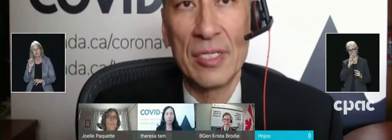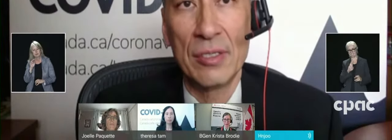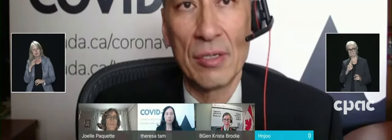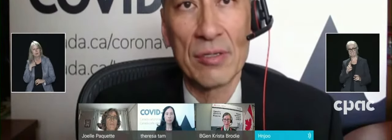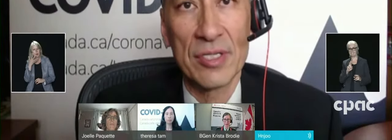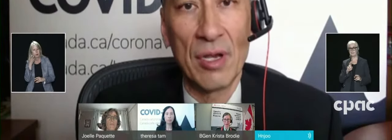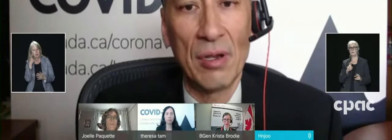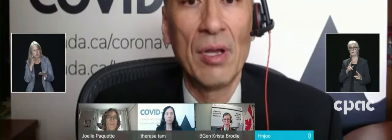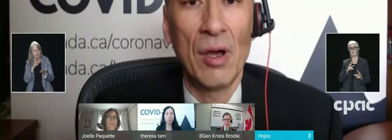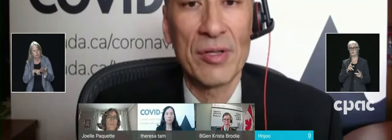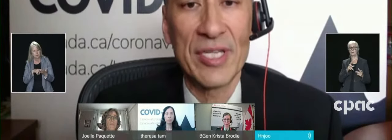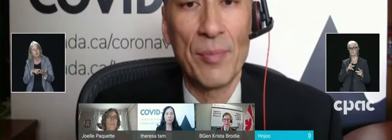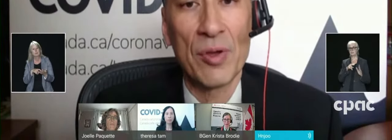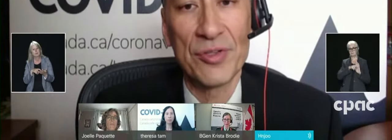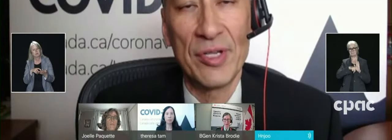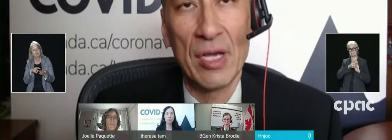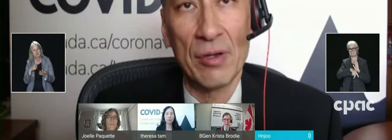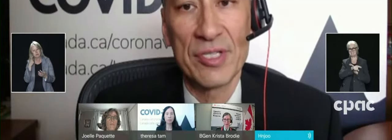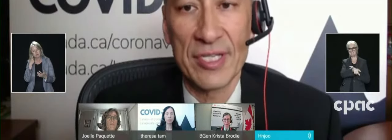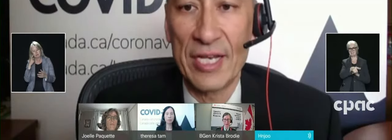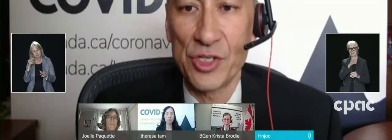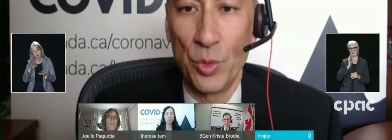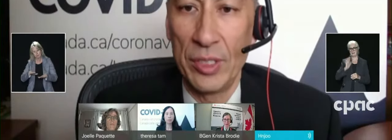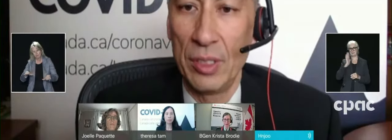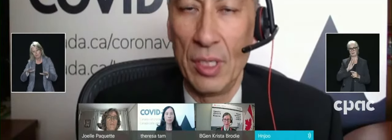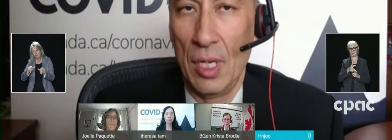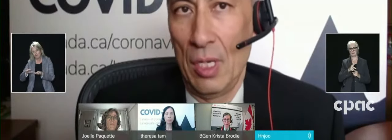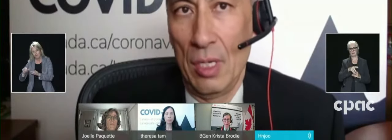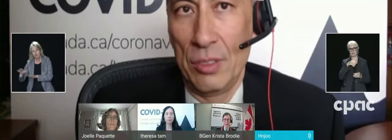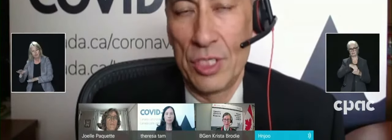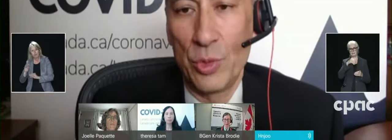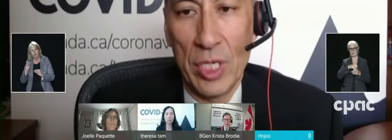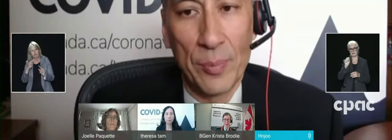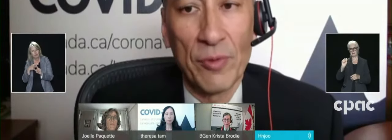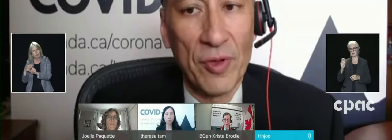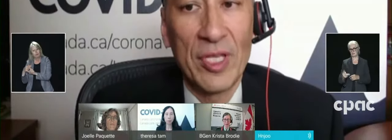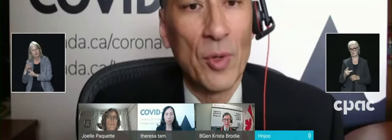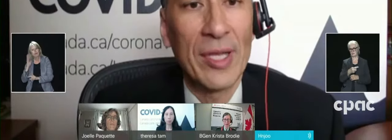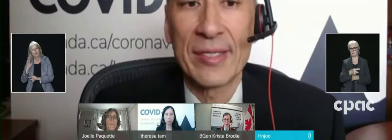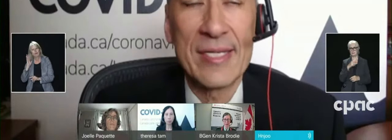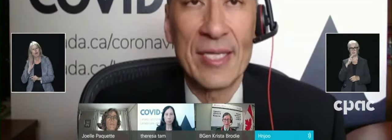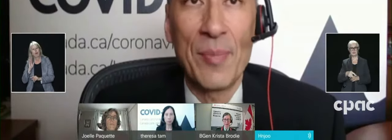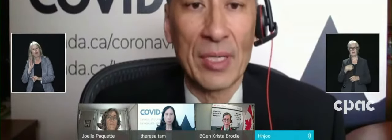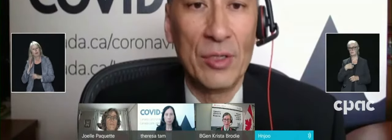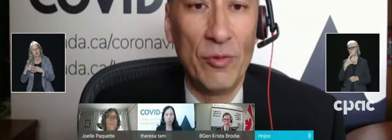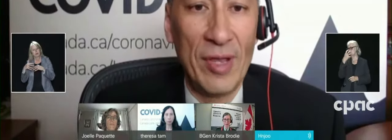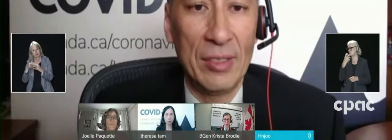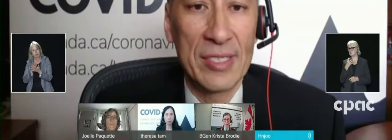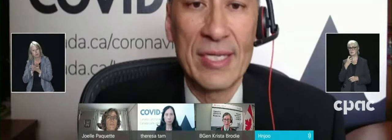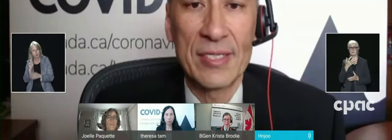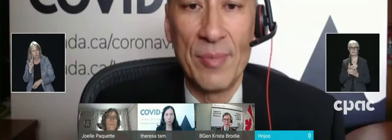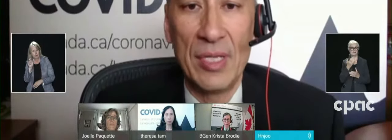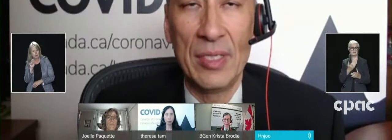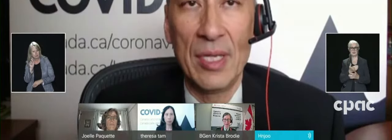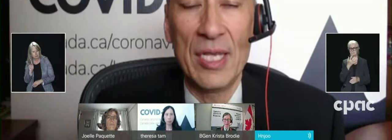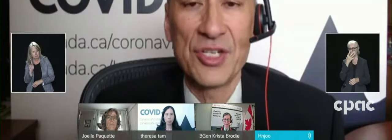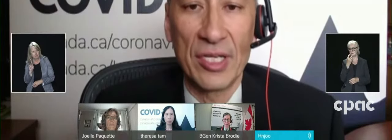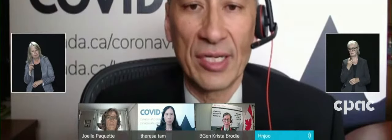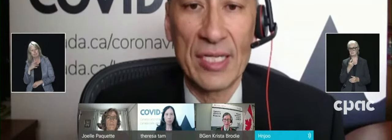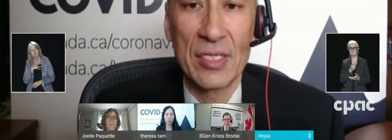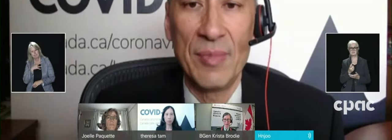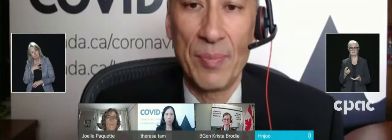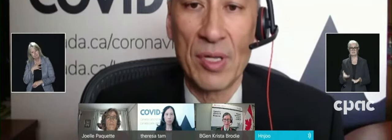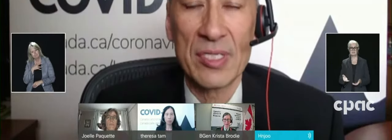sur le site d'un ancien pensionnat en Saskatchewan. Je suis profondément attristé par les nouvelles de cette semaine